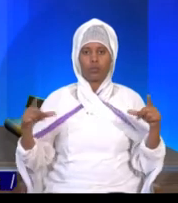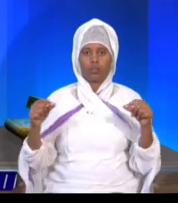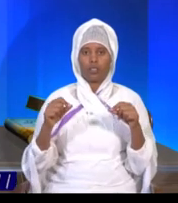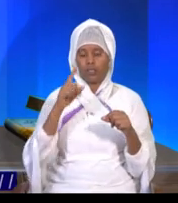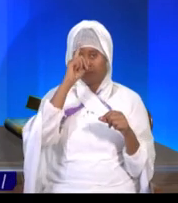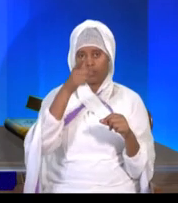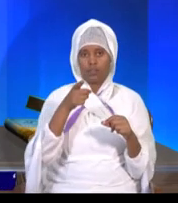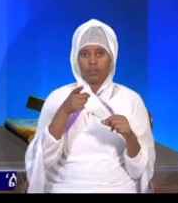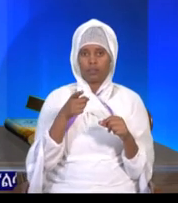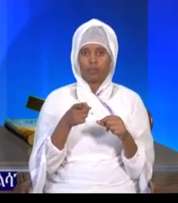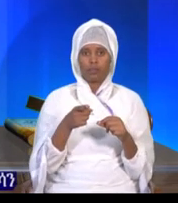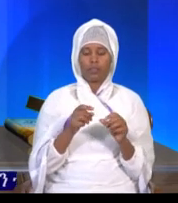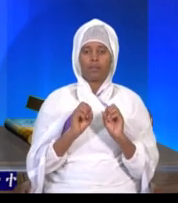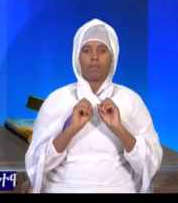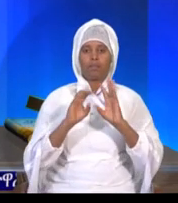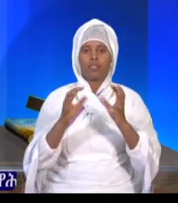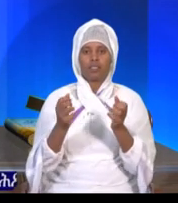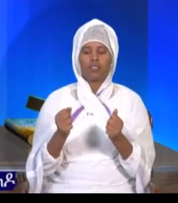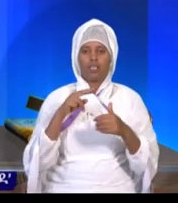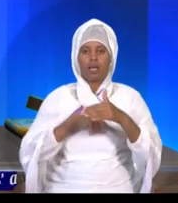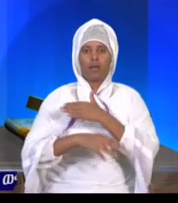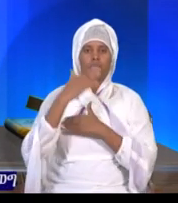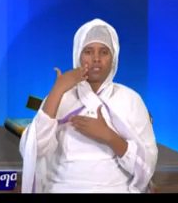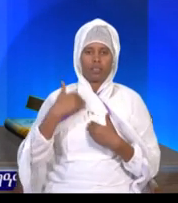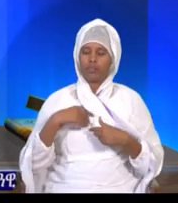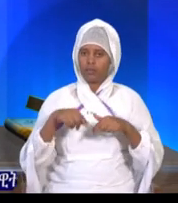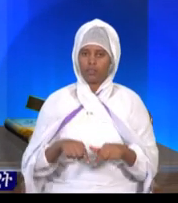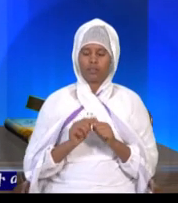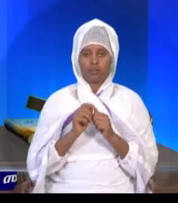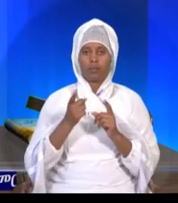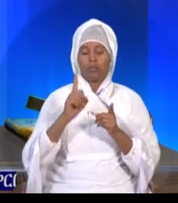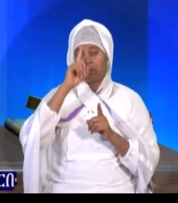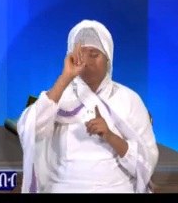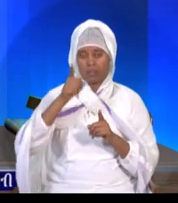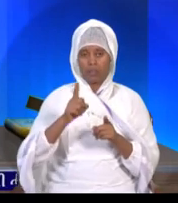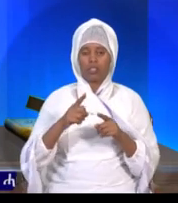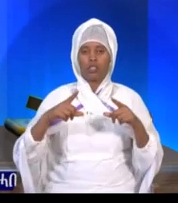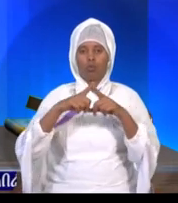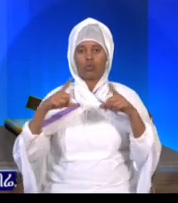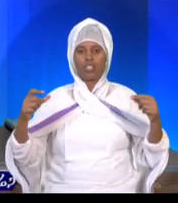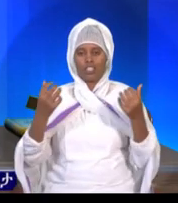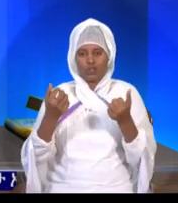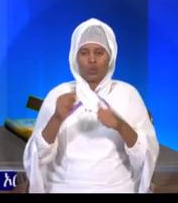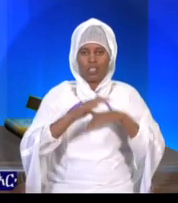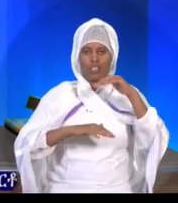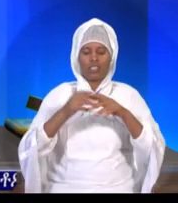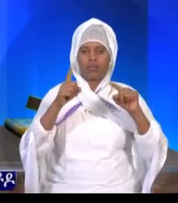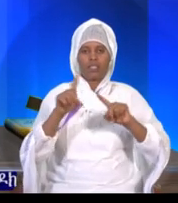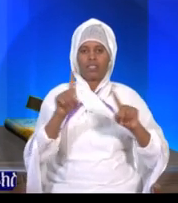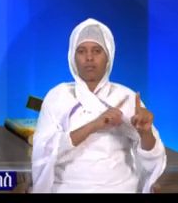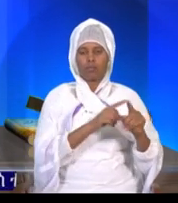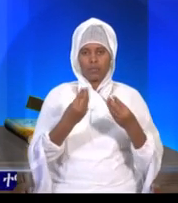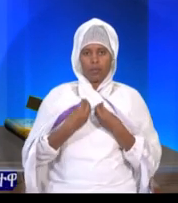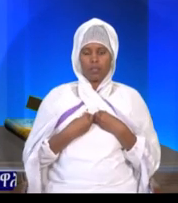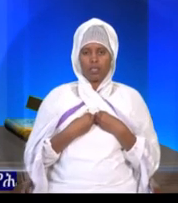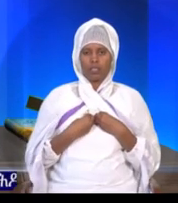ستاريت وين ما بوستا ملغ تحيزا أبقى زخات مسا أتي بعد بوستا حيزوازي مسا هب